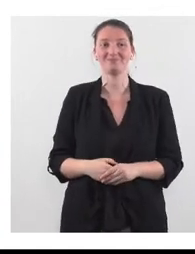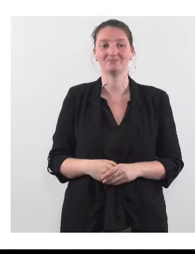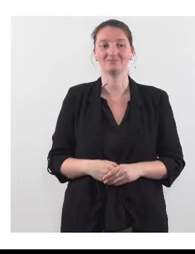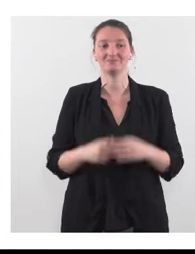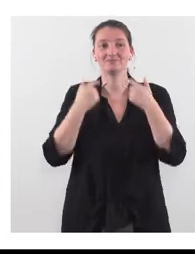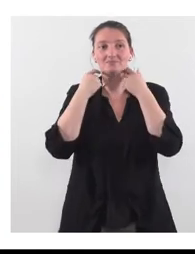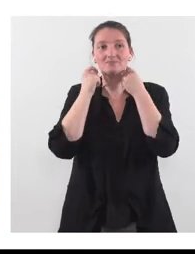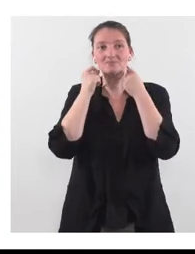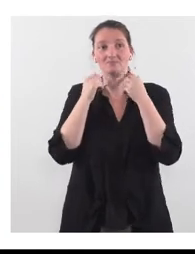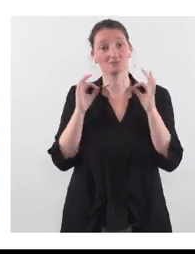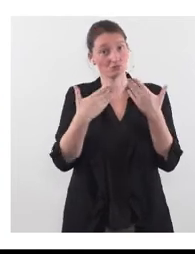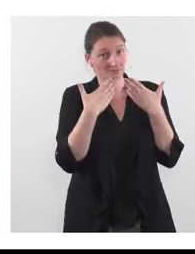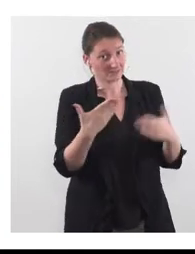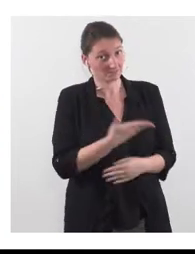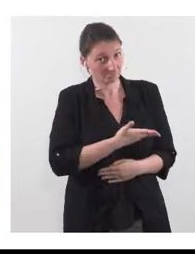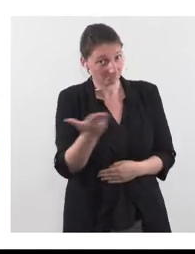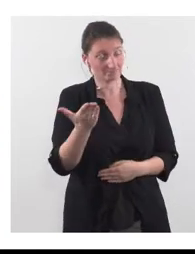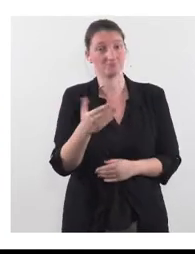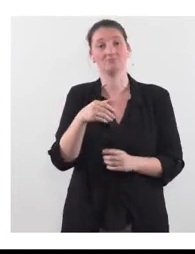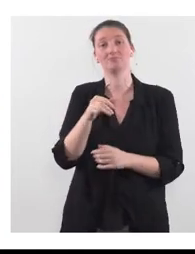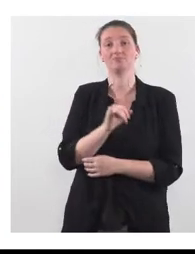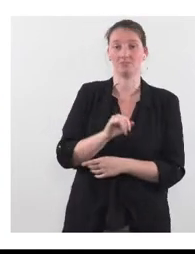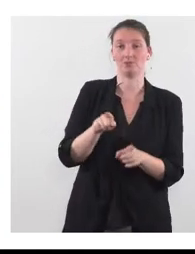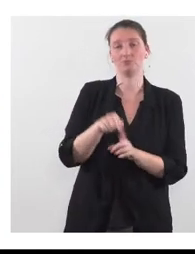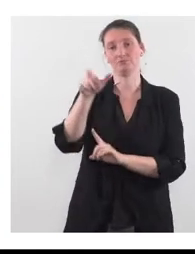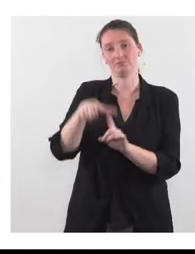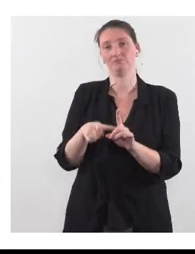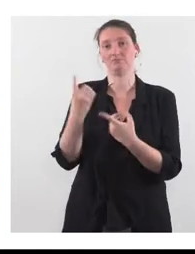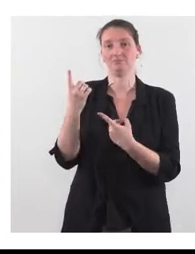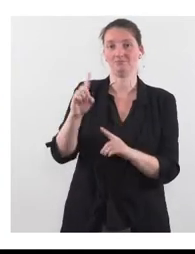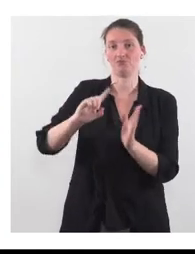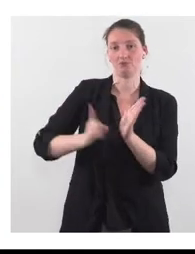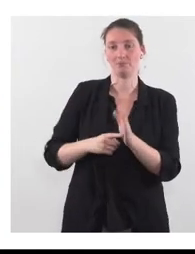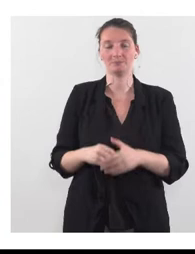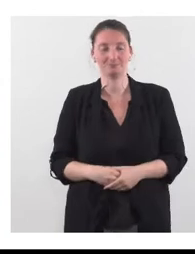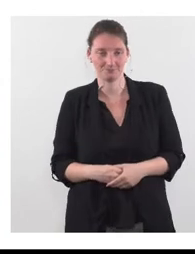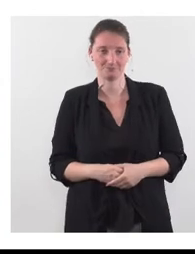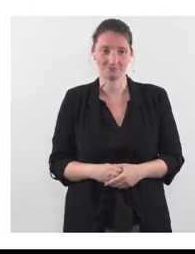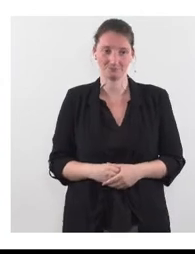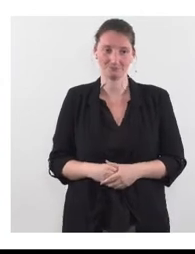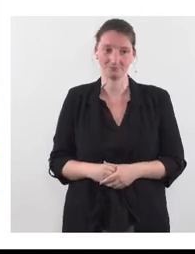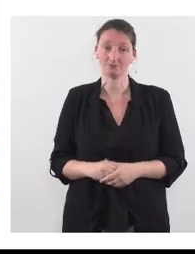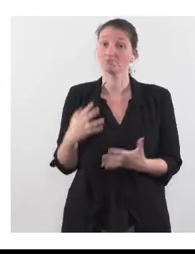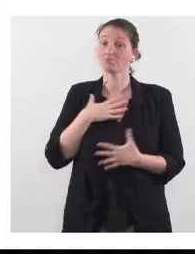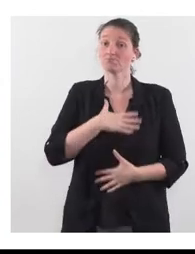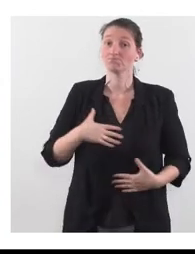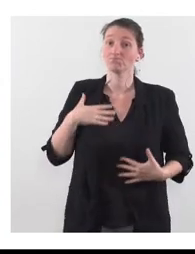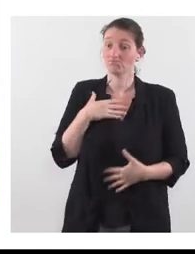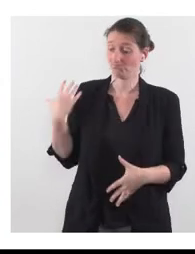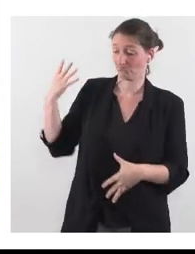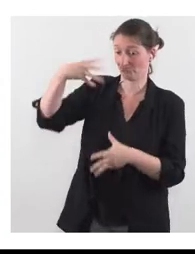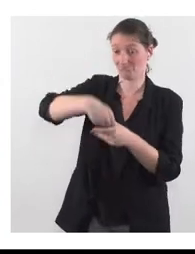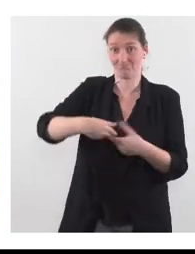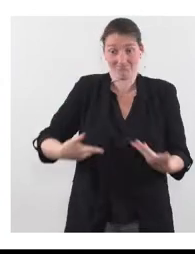Yes, thank you, Isabelle. Thank you to the Défenseur des droits. Merci, Isabelle. Merci au Défenseur des droits. C'est un